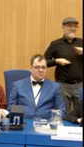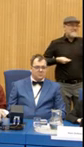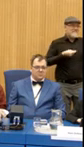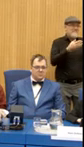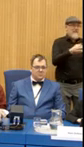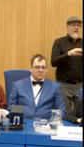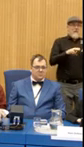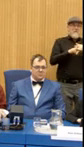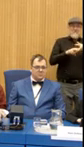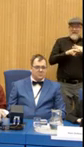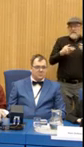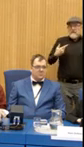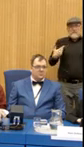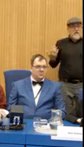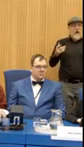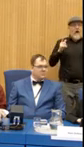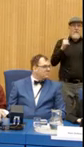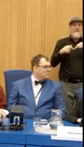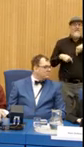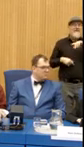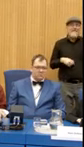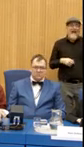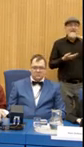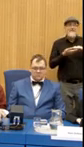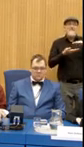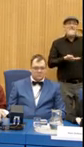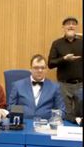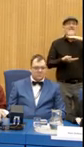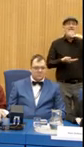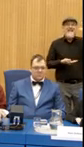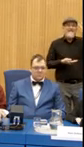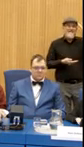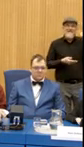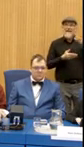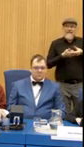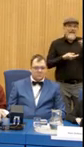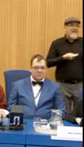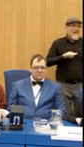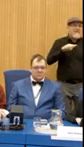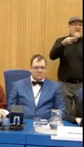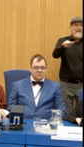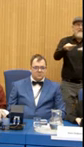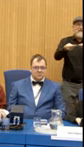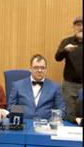Behinderungen gehören für den einen oder anderen Menschen zum Leben und Dasein nun mal dazu.